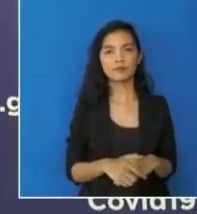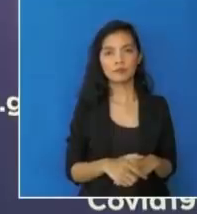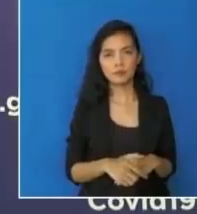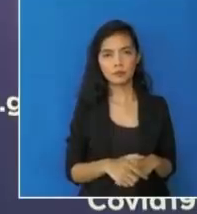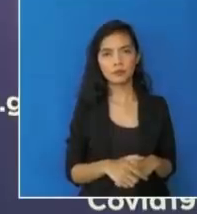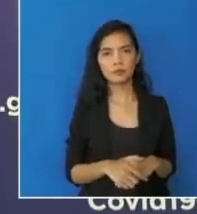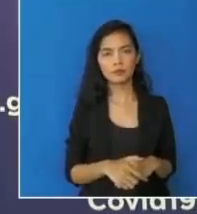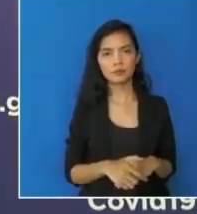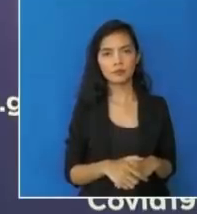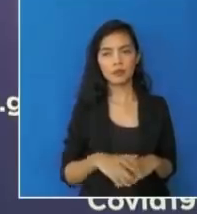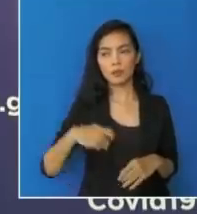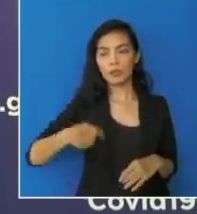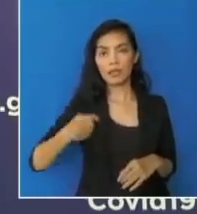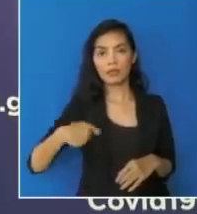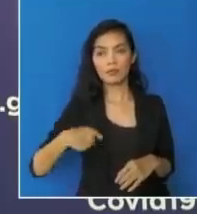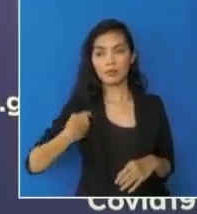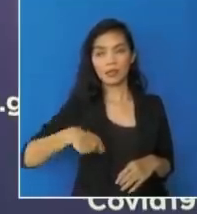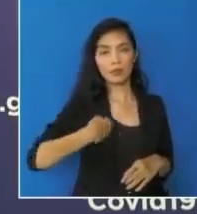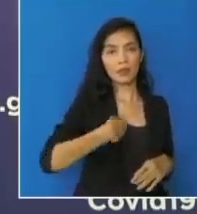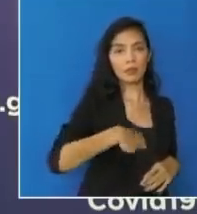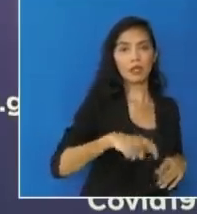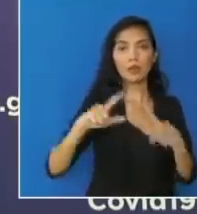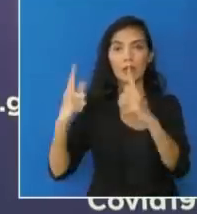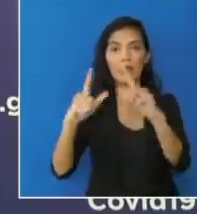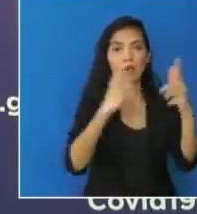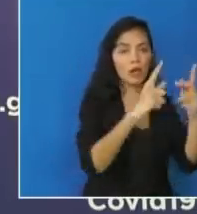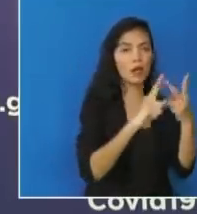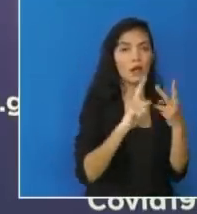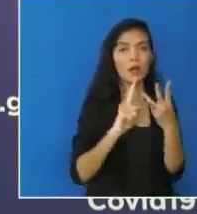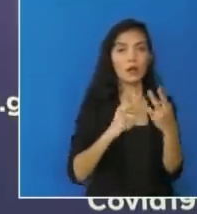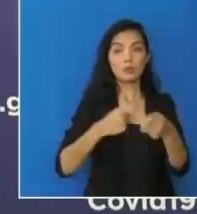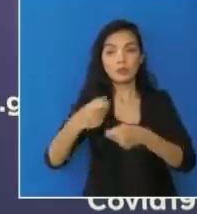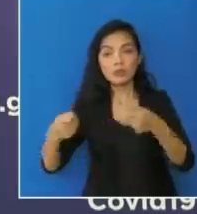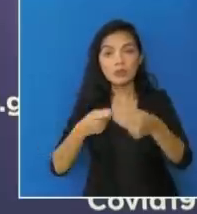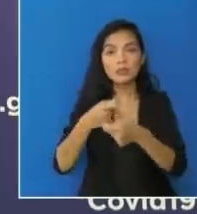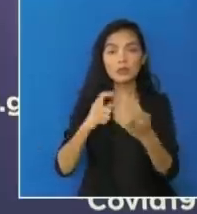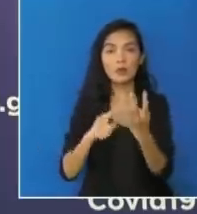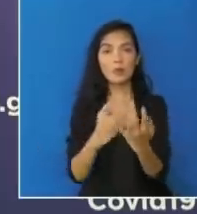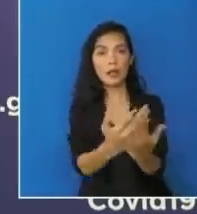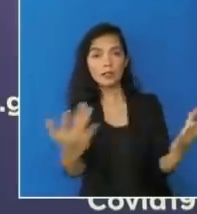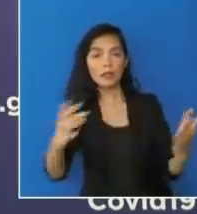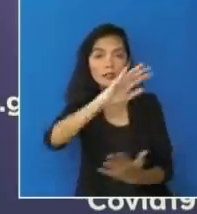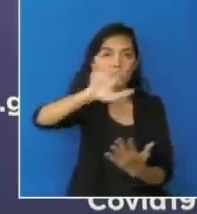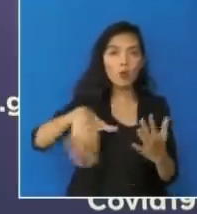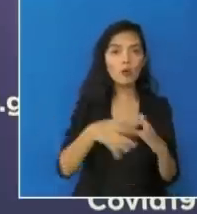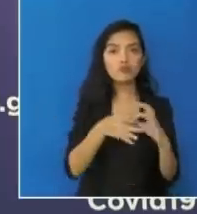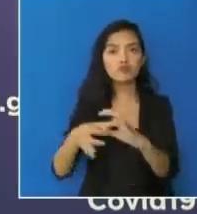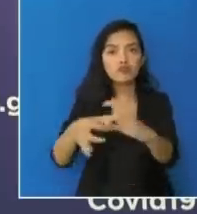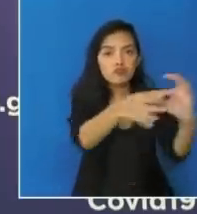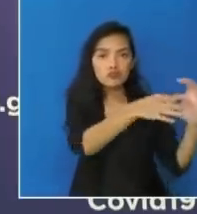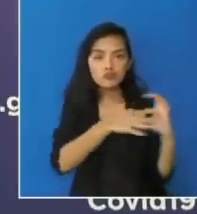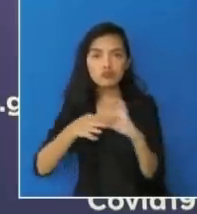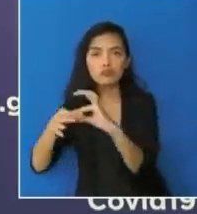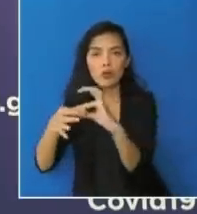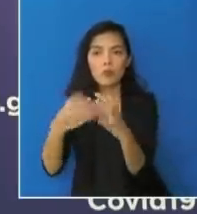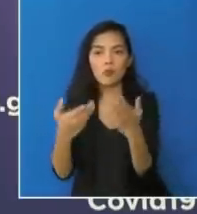mengkoordinasikan kementerian lembaga, dunia usaha, dan seluruh potensi masyarakat, baik yang